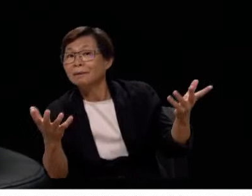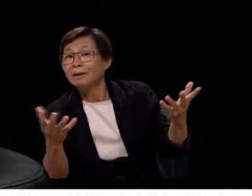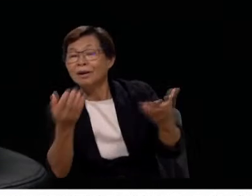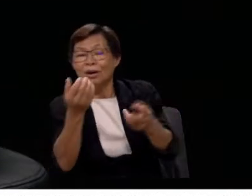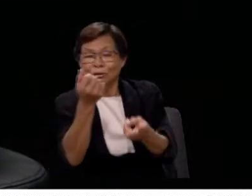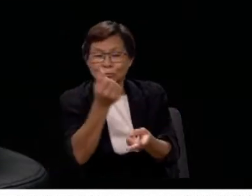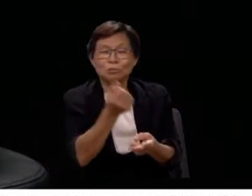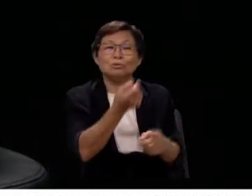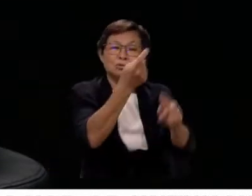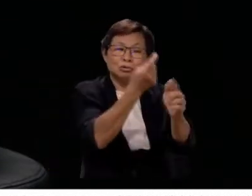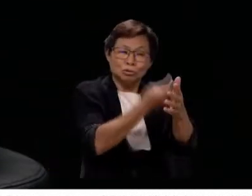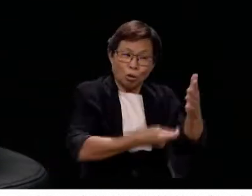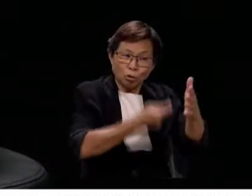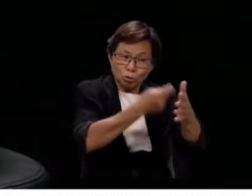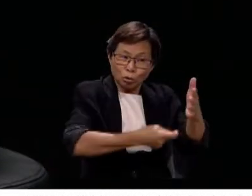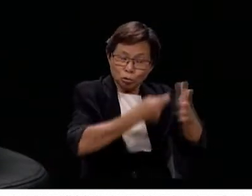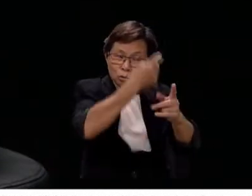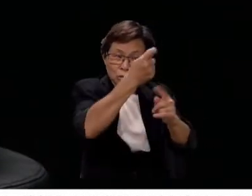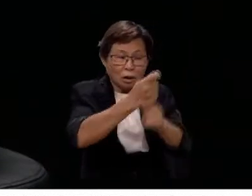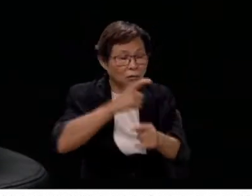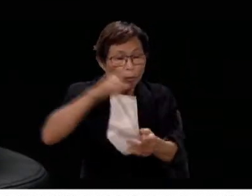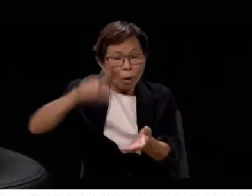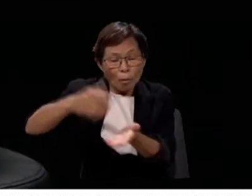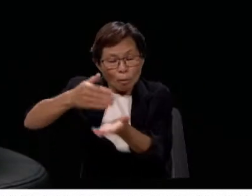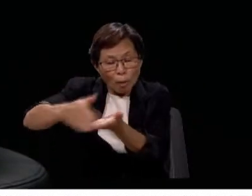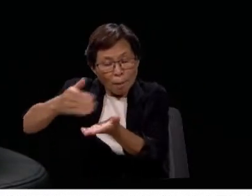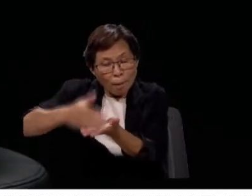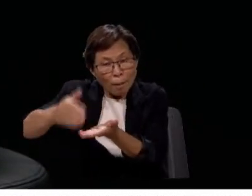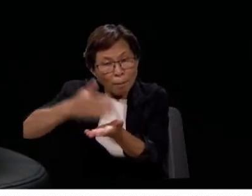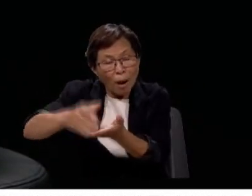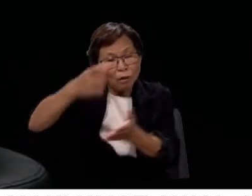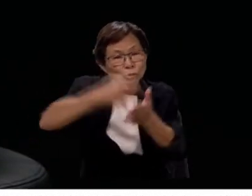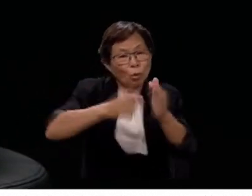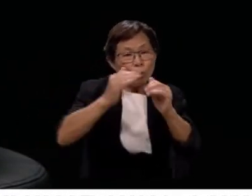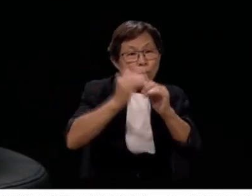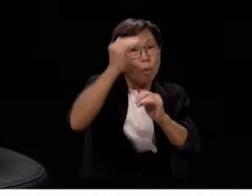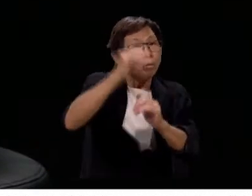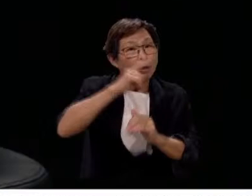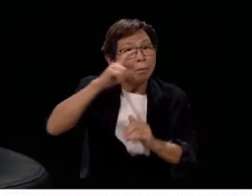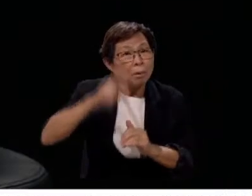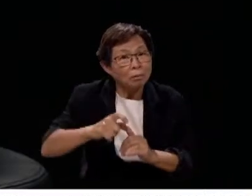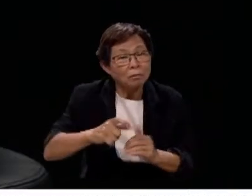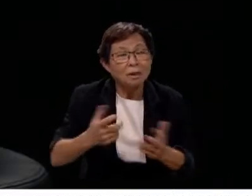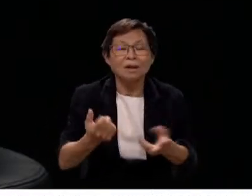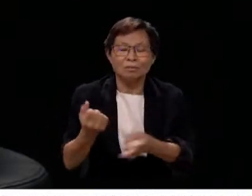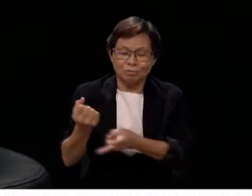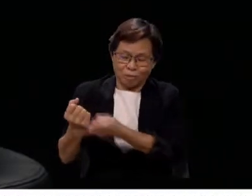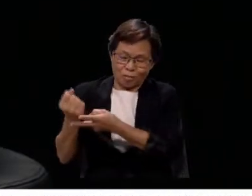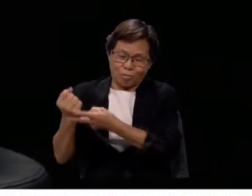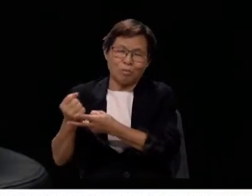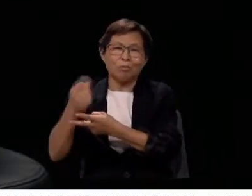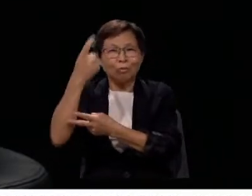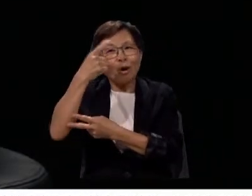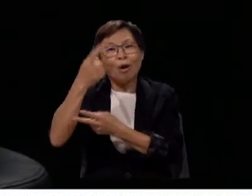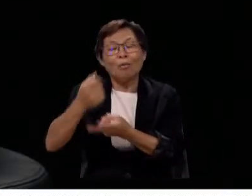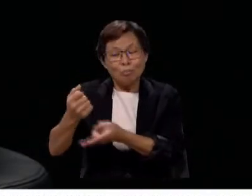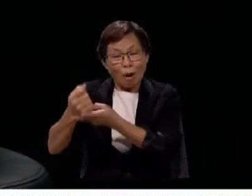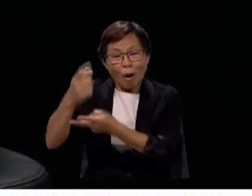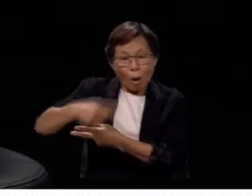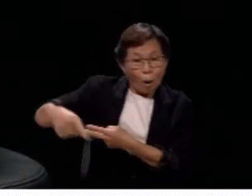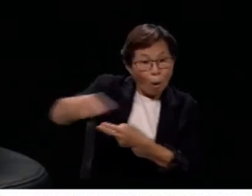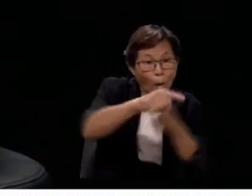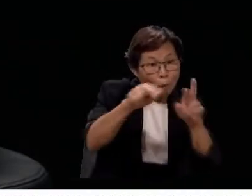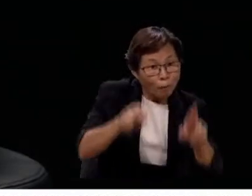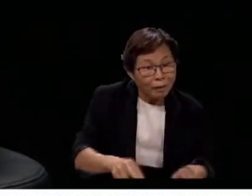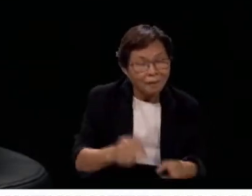kadar tool yang tetap itu Va sampai katak tak perlu bayar pompa sana tol yang lebih Hah Jadi itu pula penyumbatan pada rakyat dengan jaminan